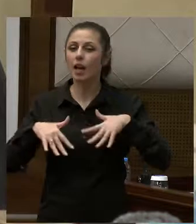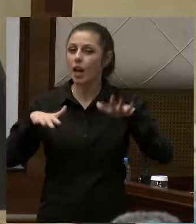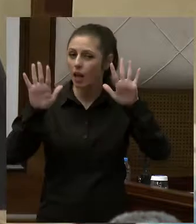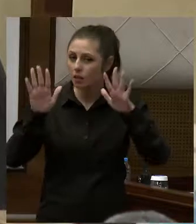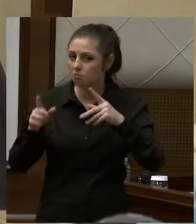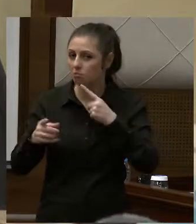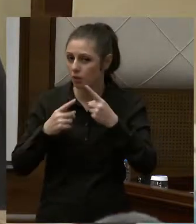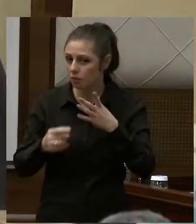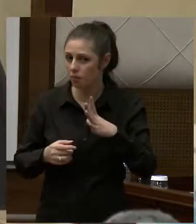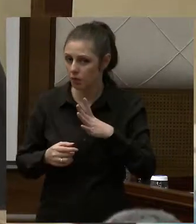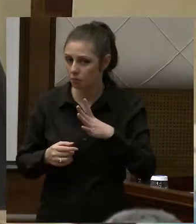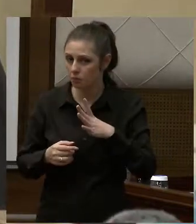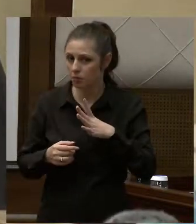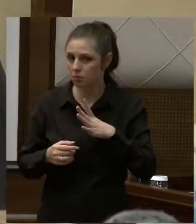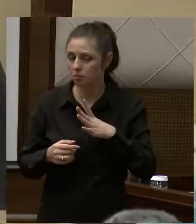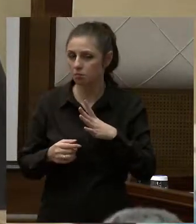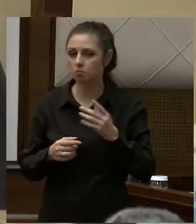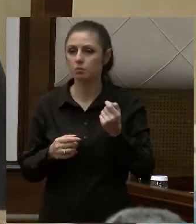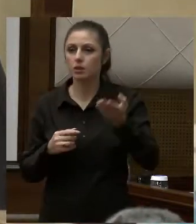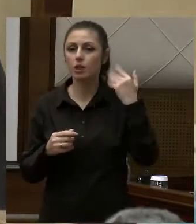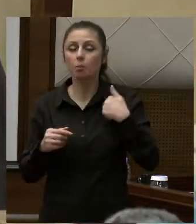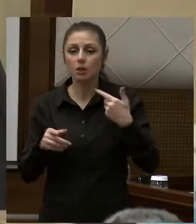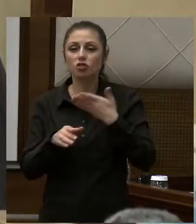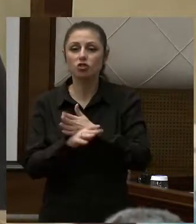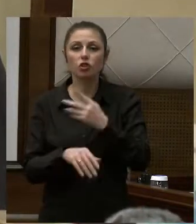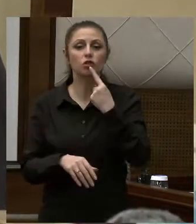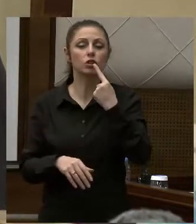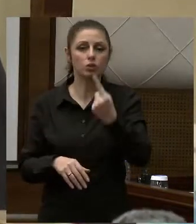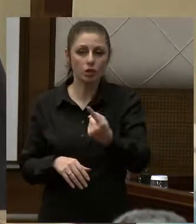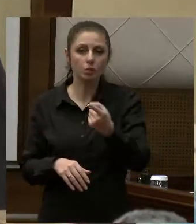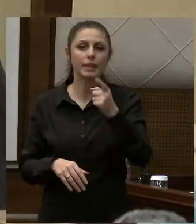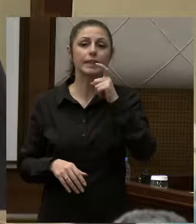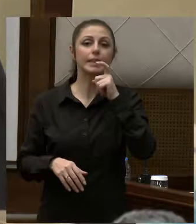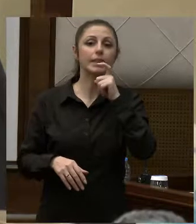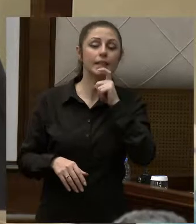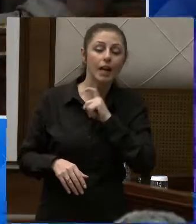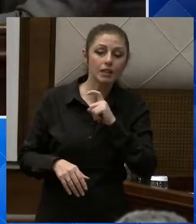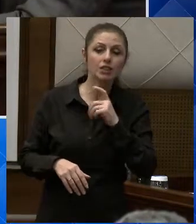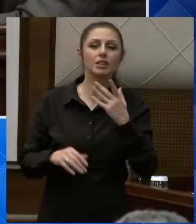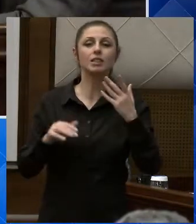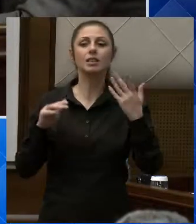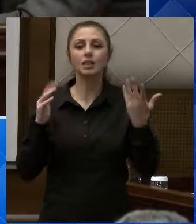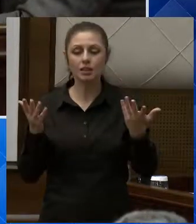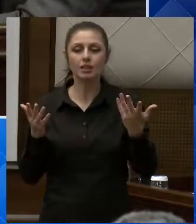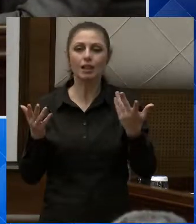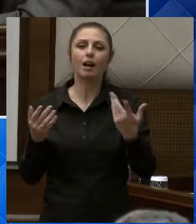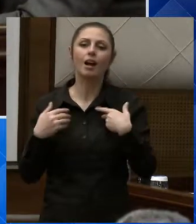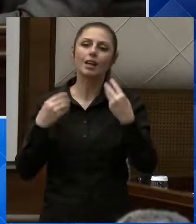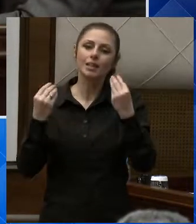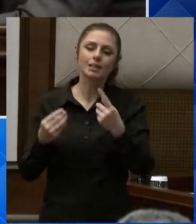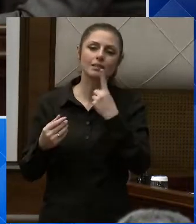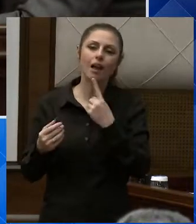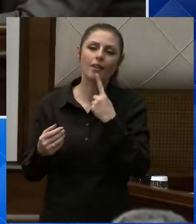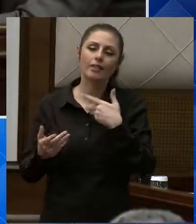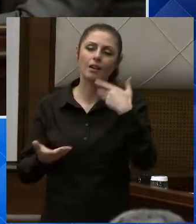mı? Ben az evvel de ifade ettim. Biz doğruları söylemeye, yanlışları da üslubumuza göre AK Parti'ye yakışan bir şekilde